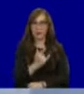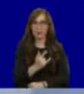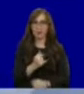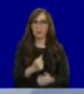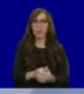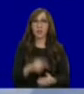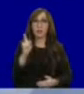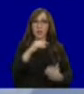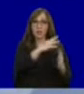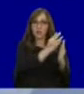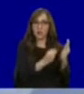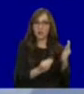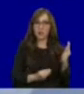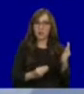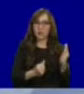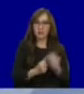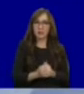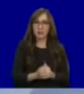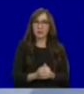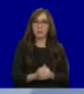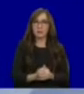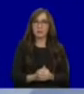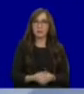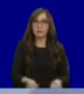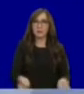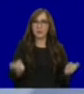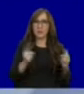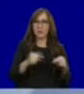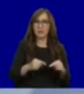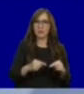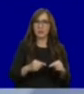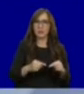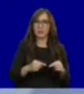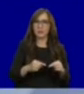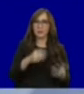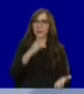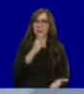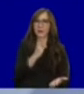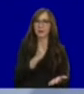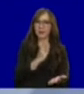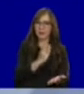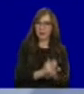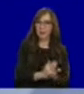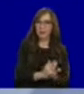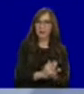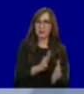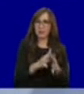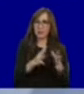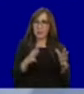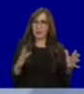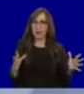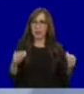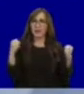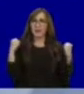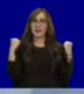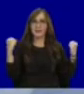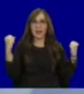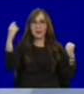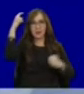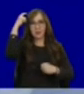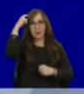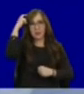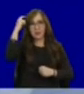menjadi terbelakang atau tertahan perkembangannya dan kesehatan mentalnya.